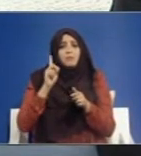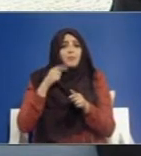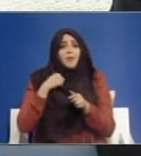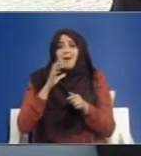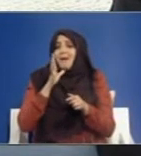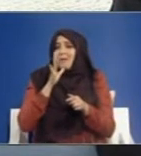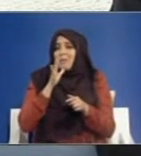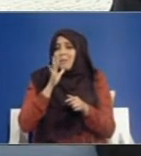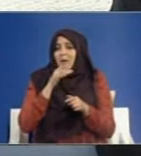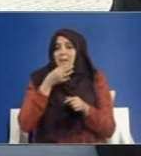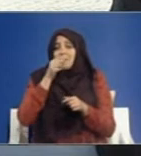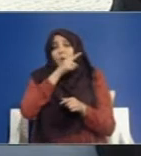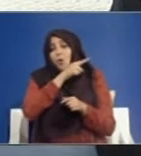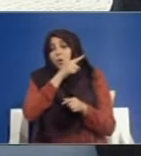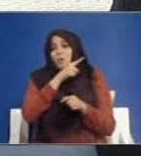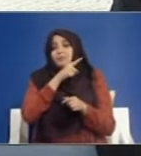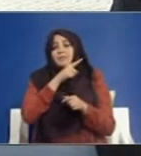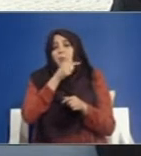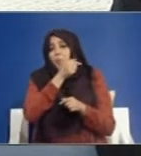هما يقطعوا لك